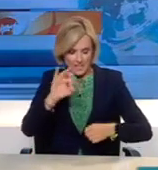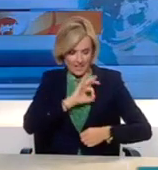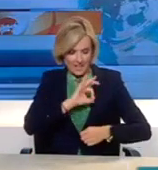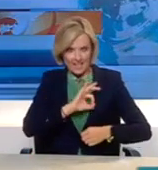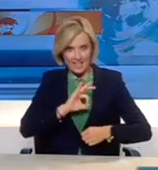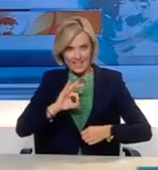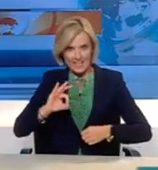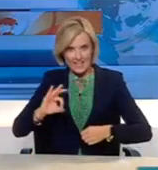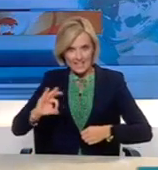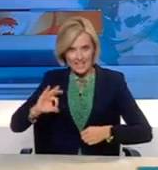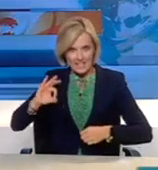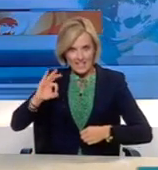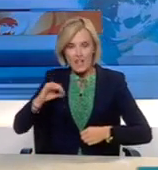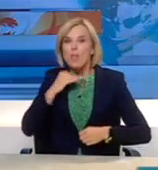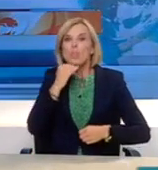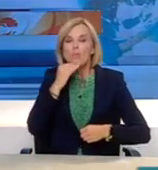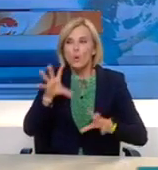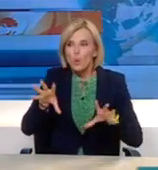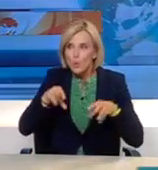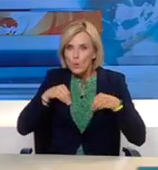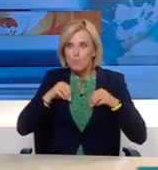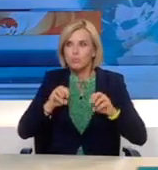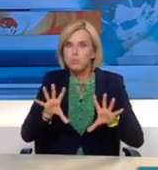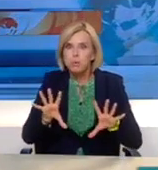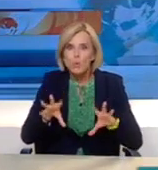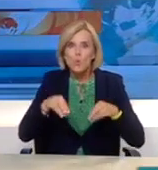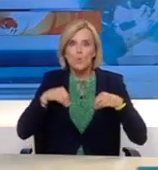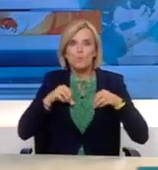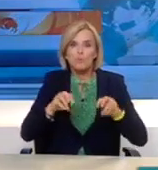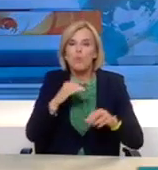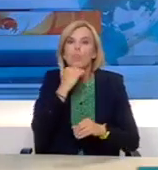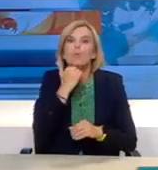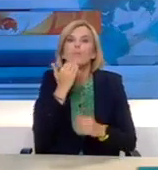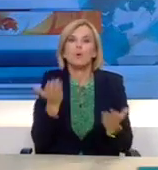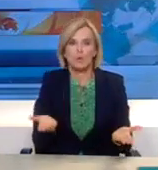να απορροφήσουν το οξυγόνο από τον αέρα της ατμόσφαιρας και να το αποδώσουν στο αίμα και τους ιστούς.